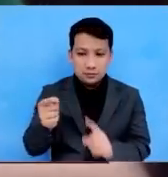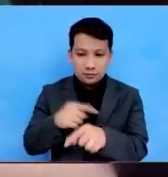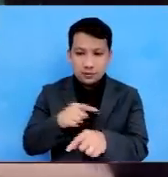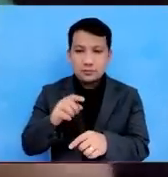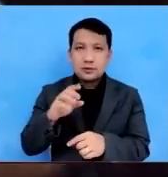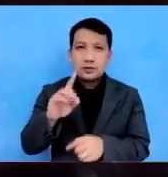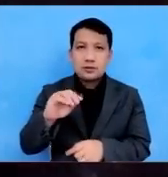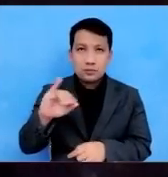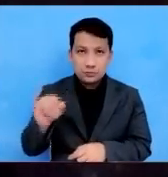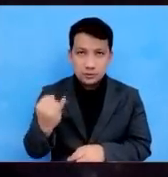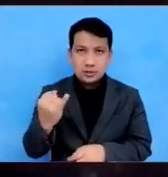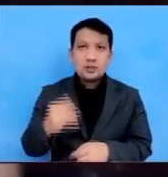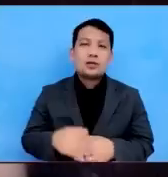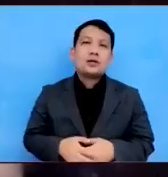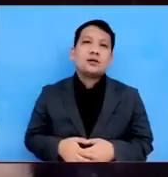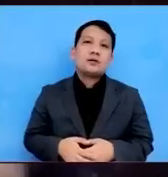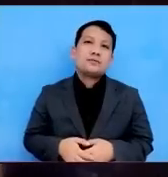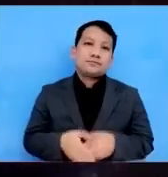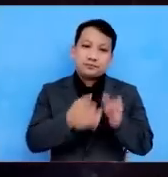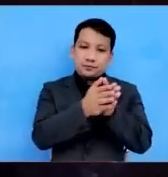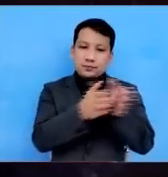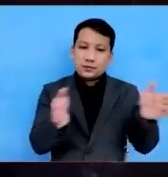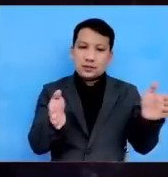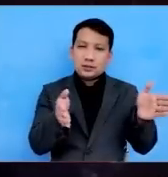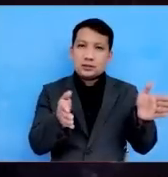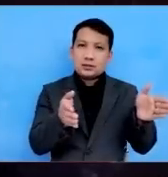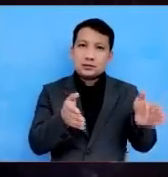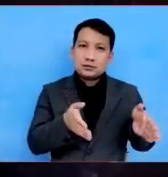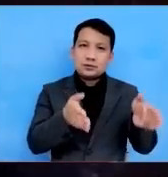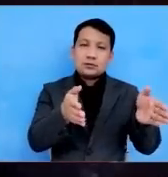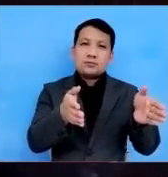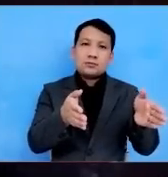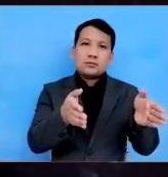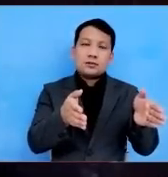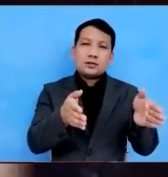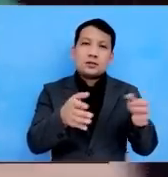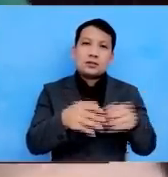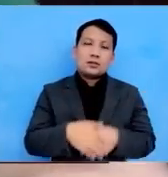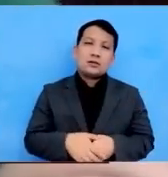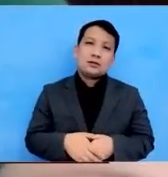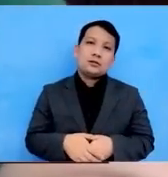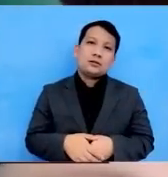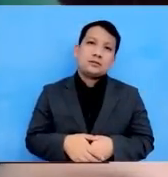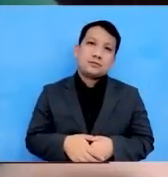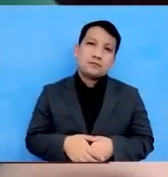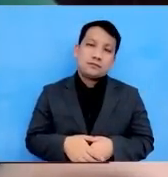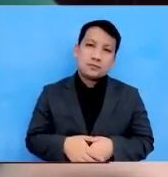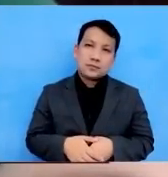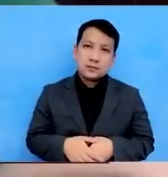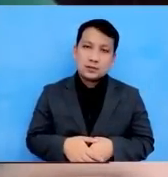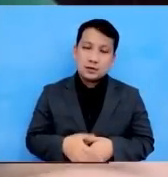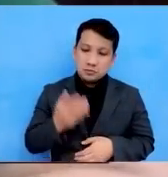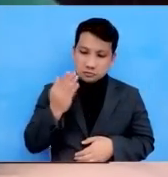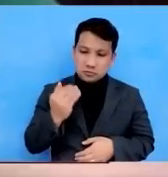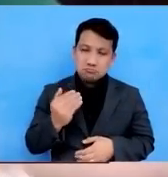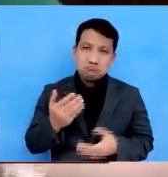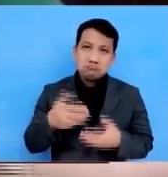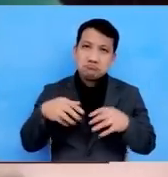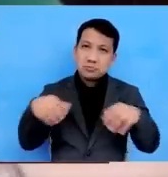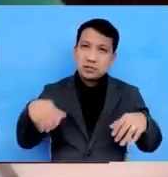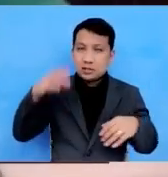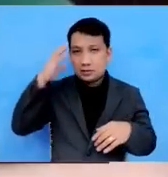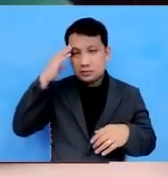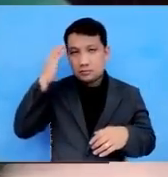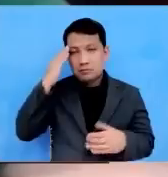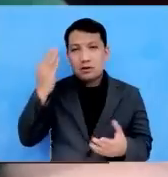lined up on the side of the road beside, on the side of that house. So it was also